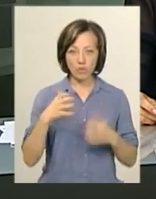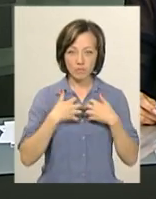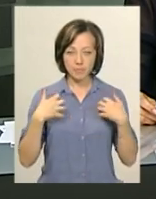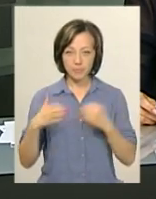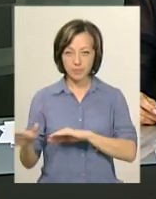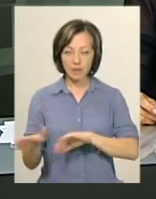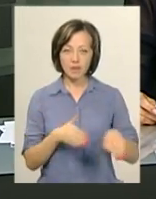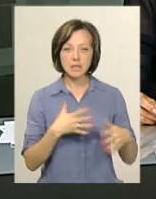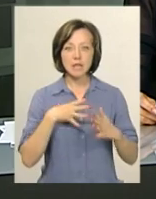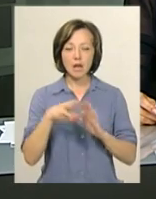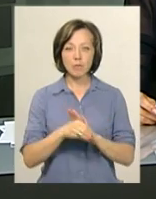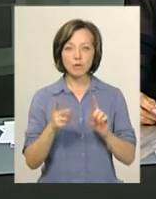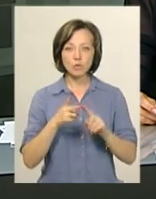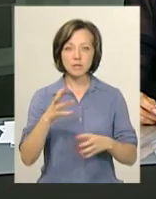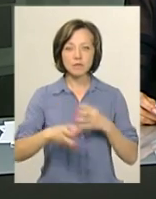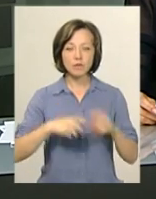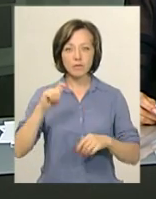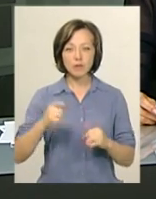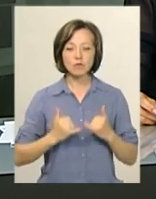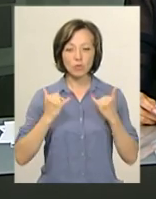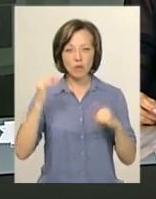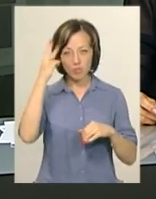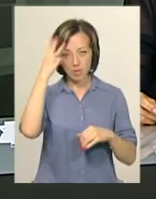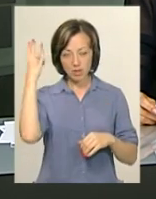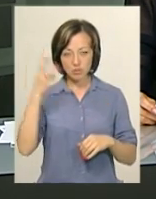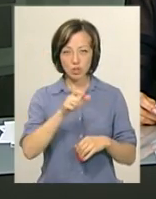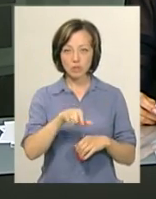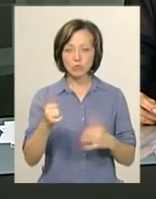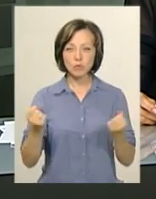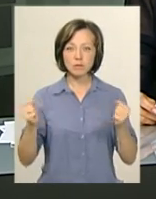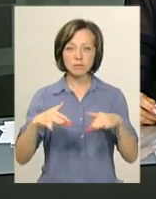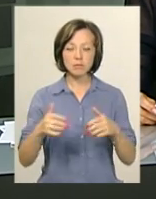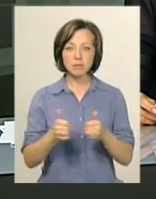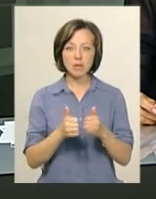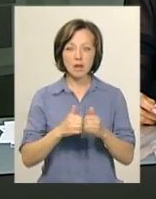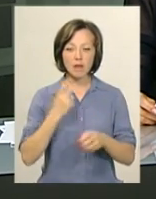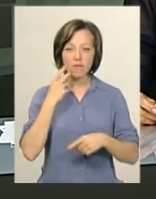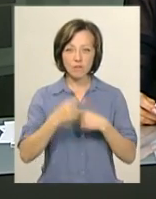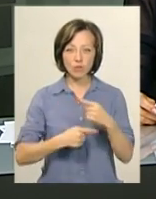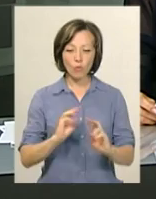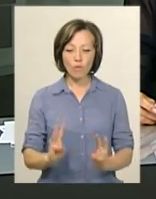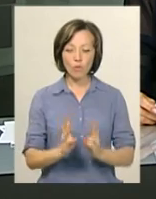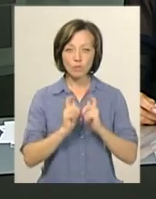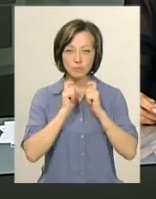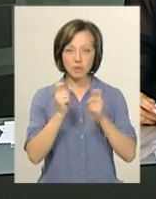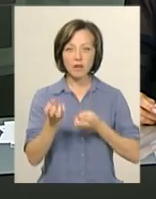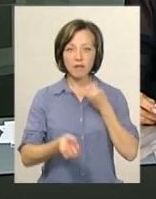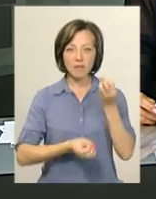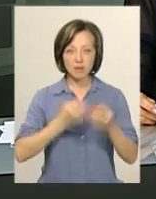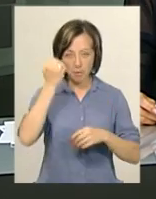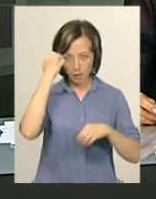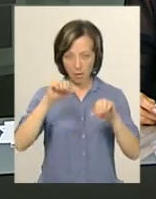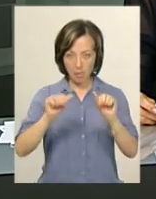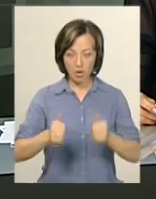Загиблих у Другій світовій війні вшанували в обласному центрі. Хмельничани сьогодні зібралися біля вічного вогню і поклали квіти до